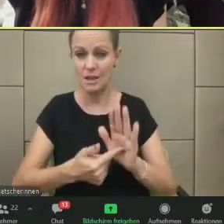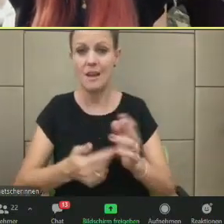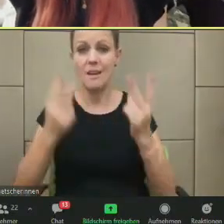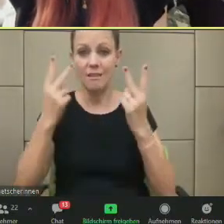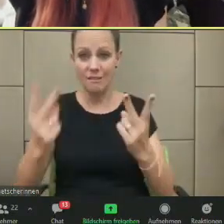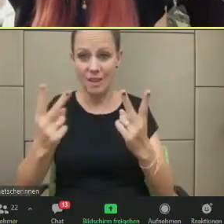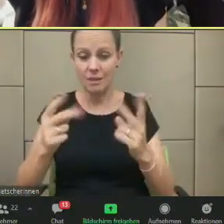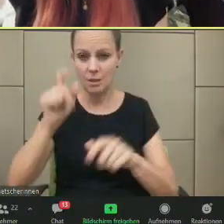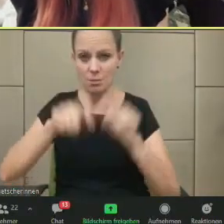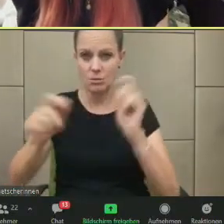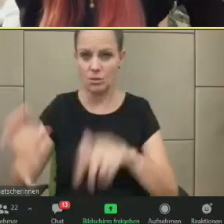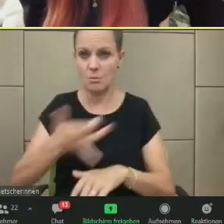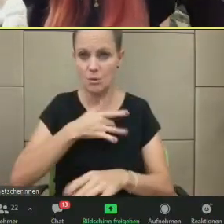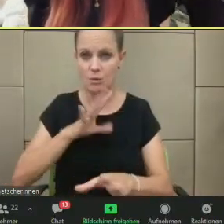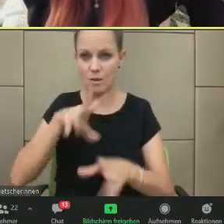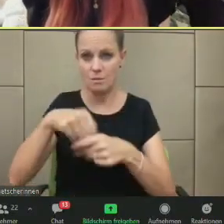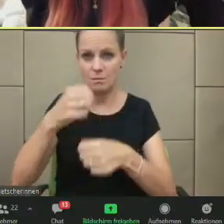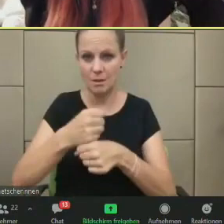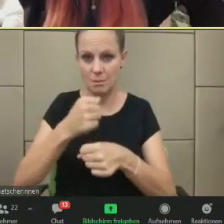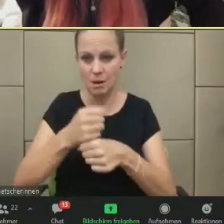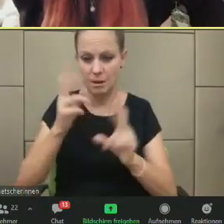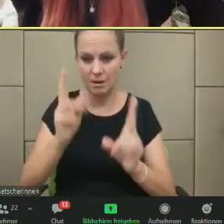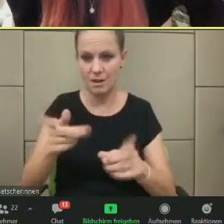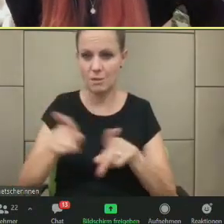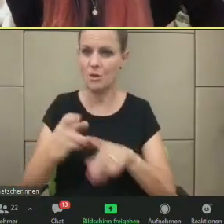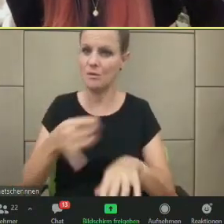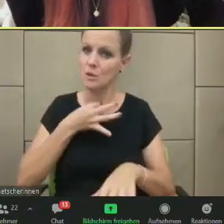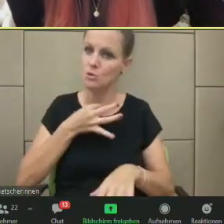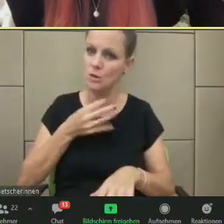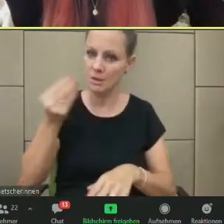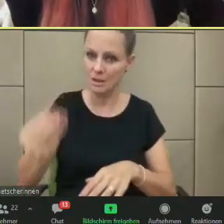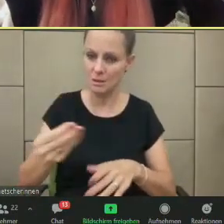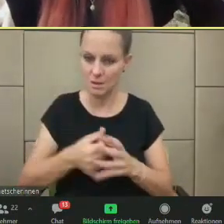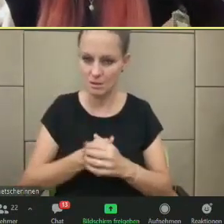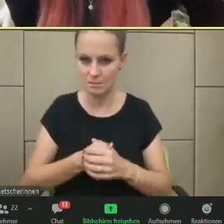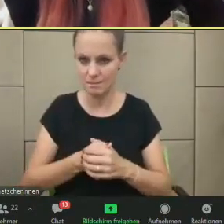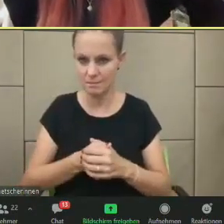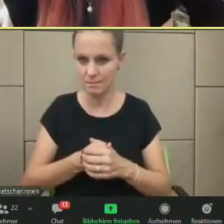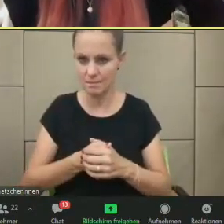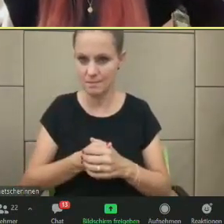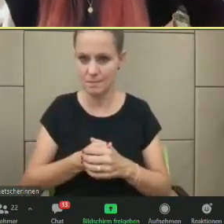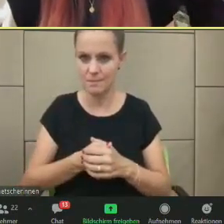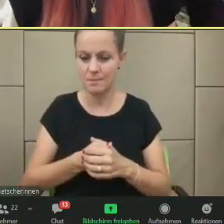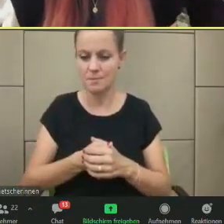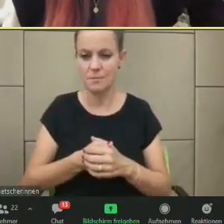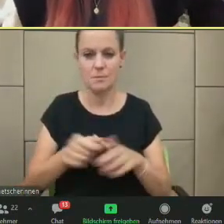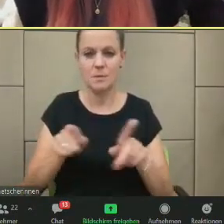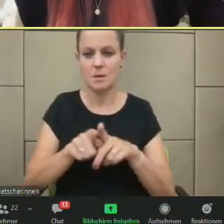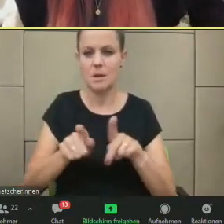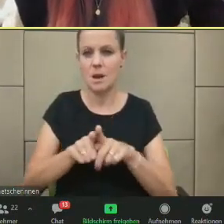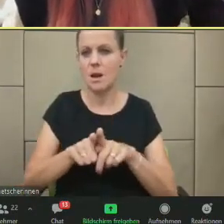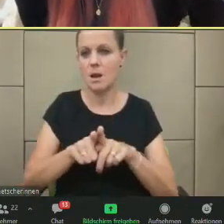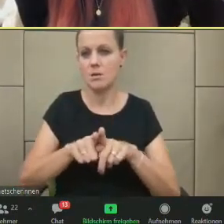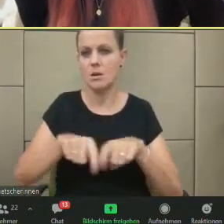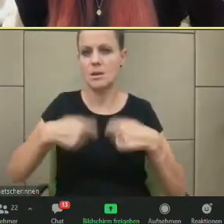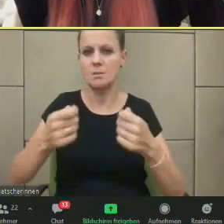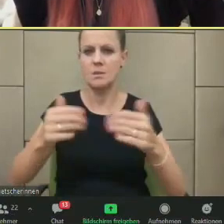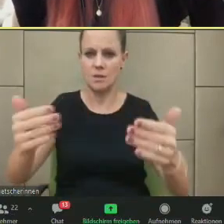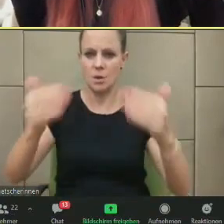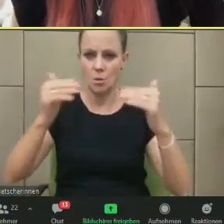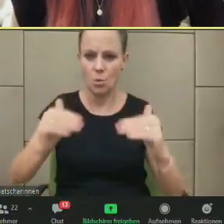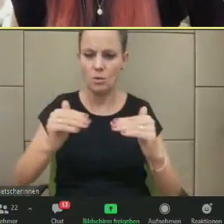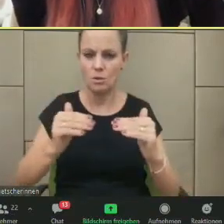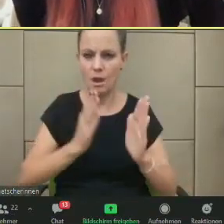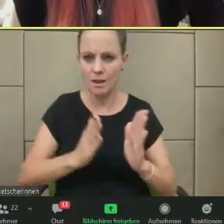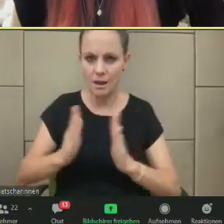Betroffene selbst mit einzubeziehen und denen auch eine Stimme zu geben. Und natürlich gibt es dann auch einige Unterkategorien von